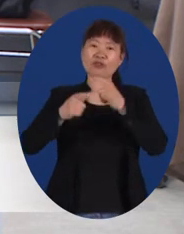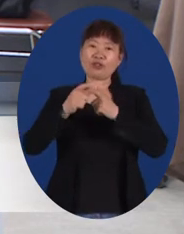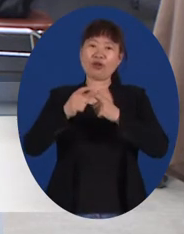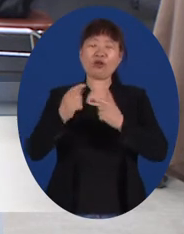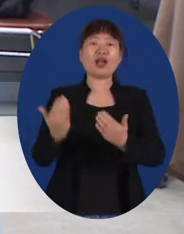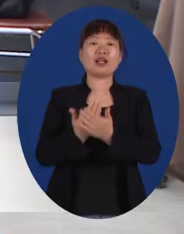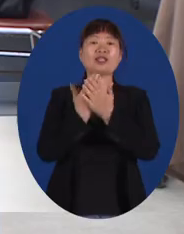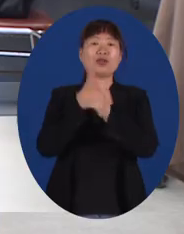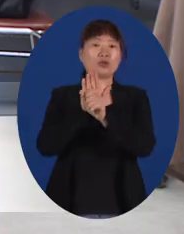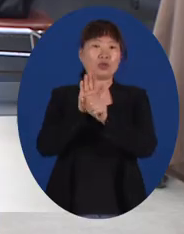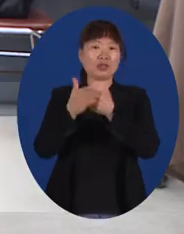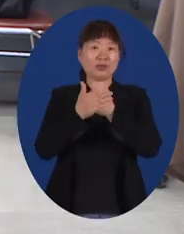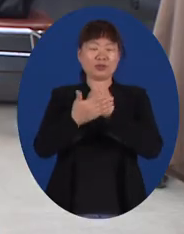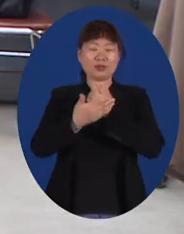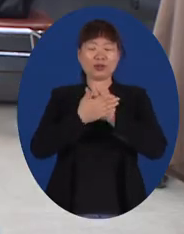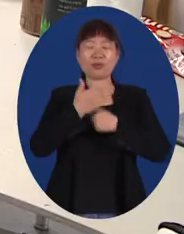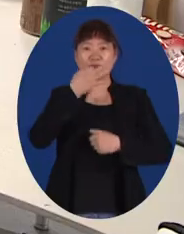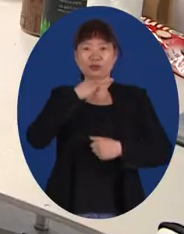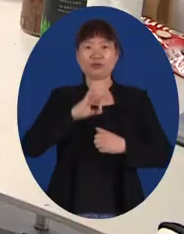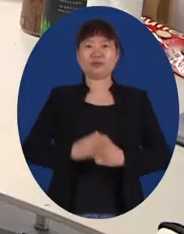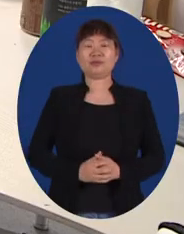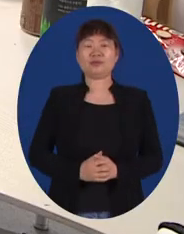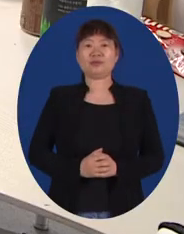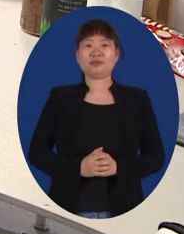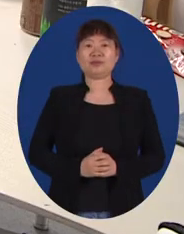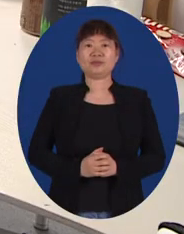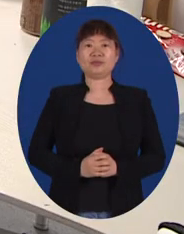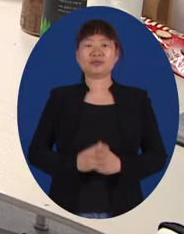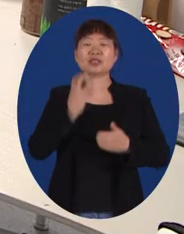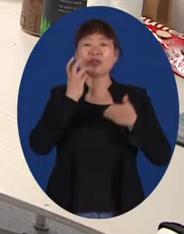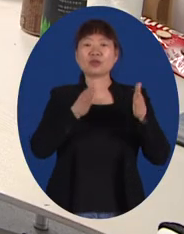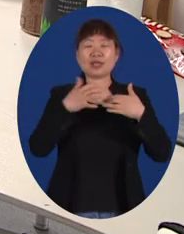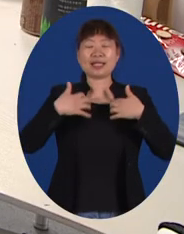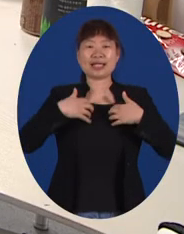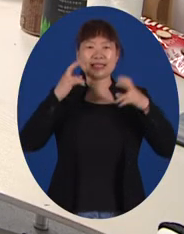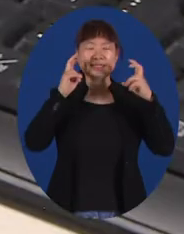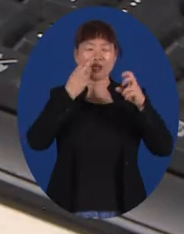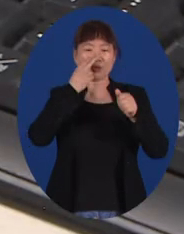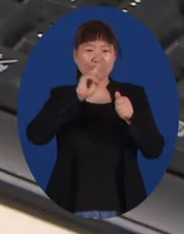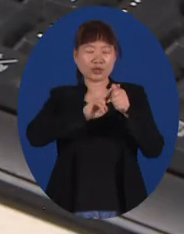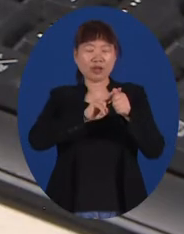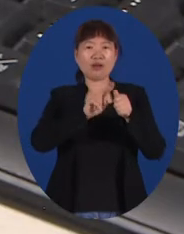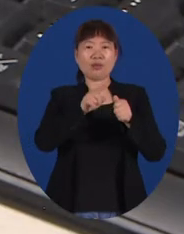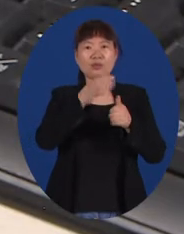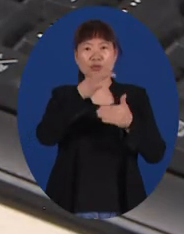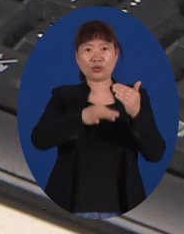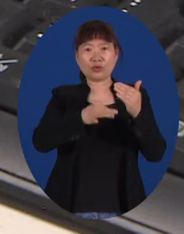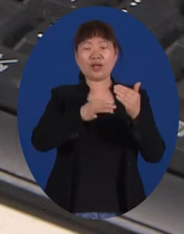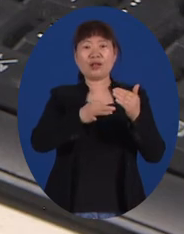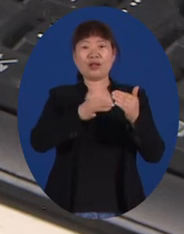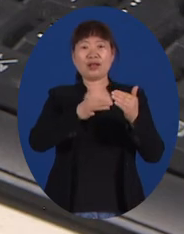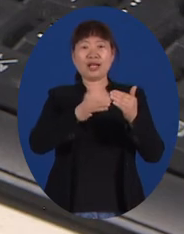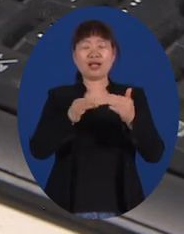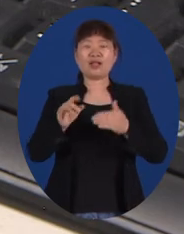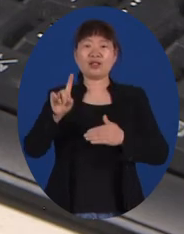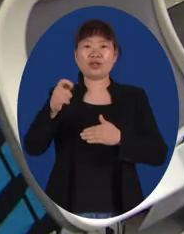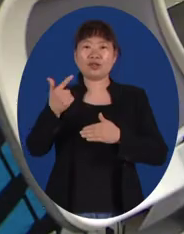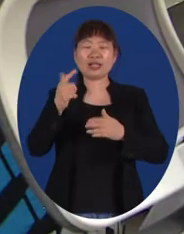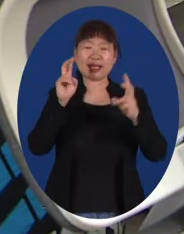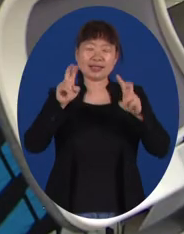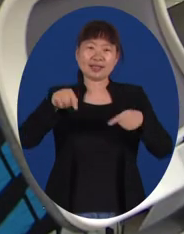있기 때문에 많은 도움이 되었다고 생각합니다 지난해까지 경우도 게임기 업체도 존치 온 프로그램의 두뇌 18개사 가